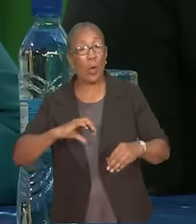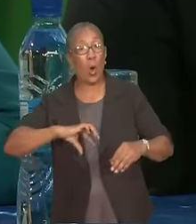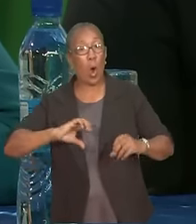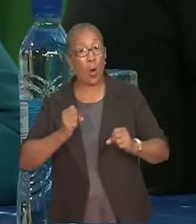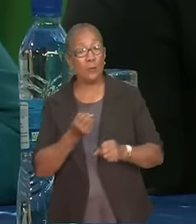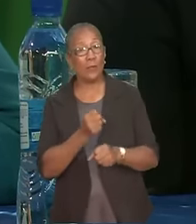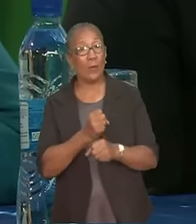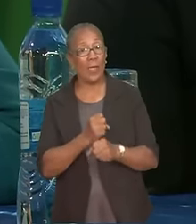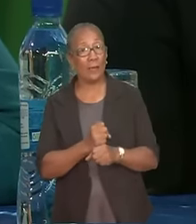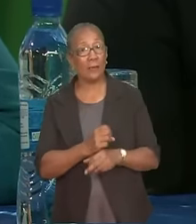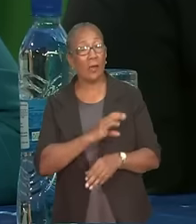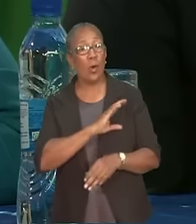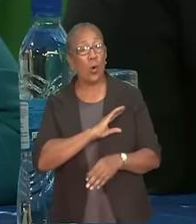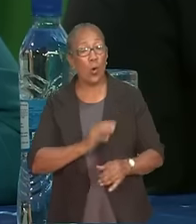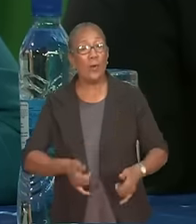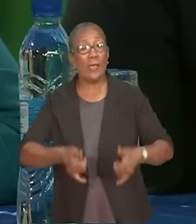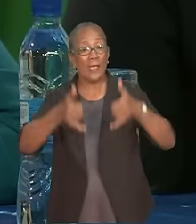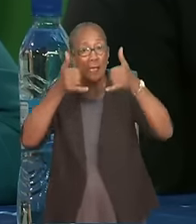het tehuis.